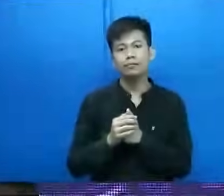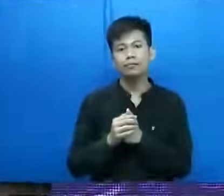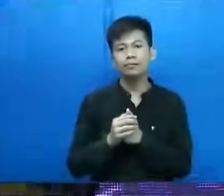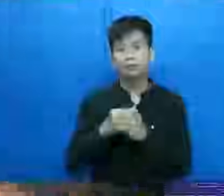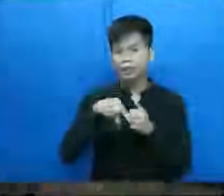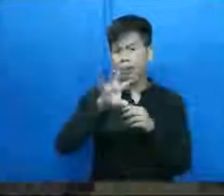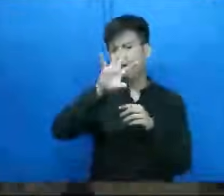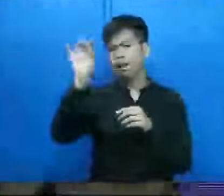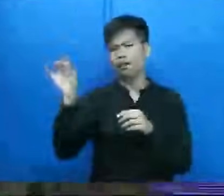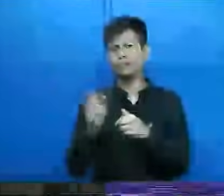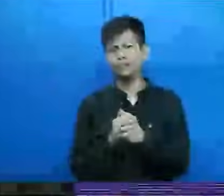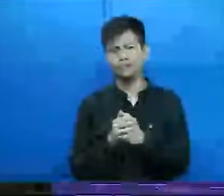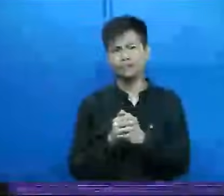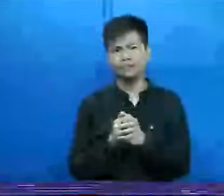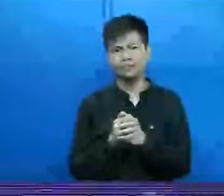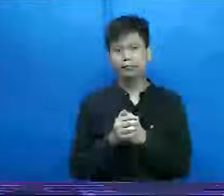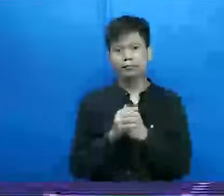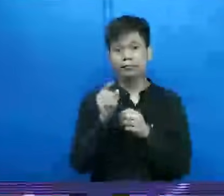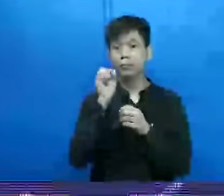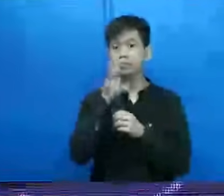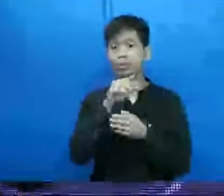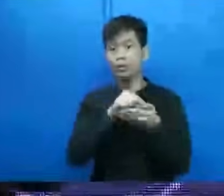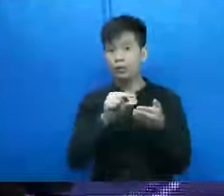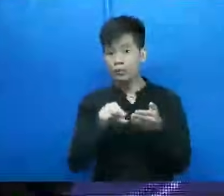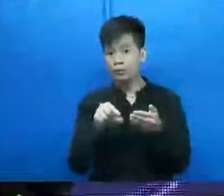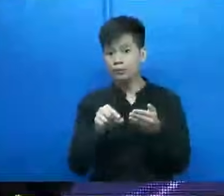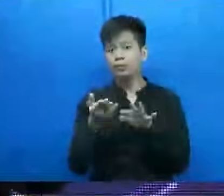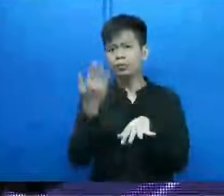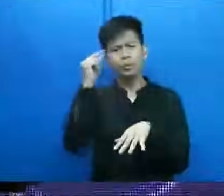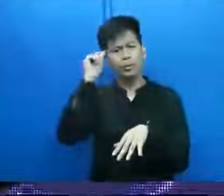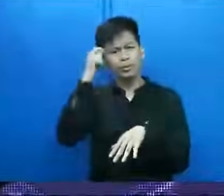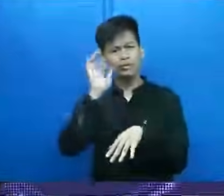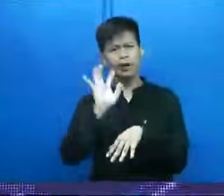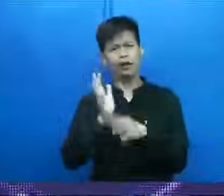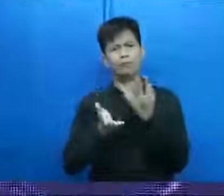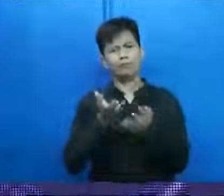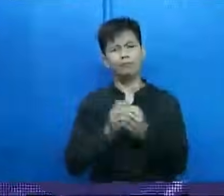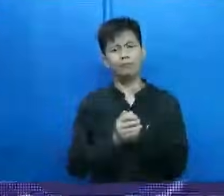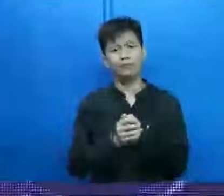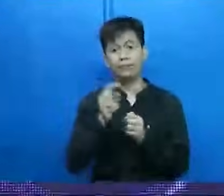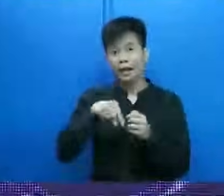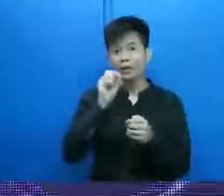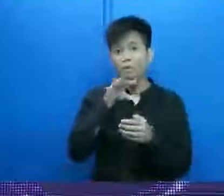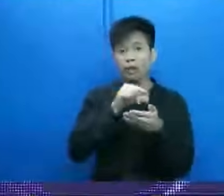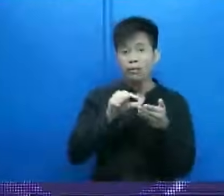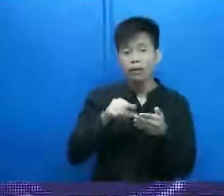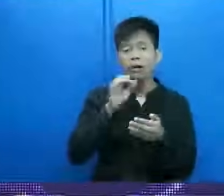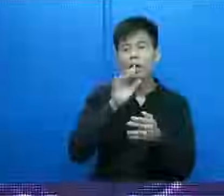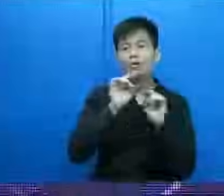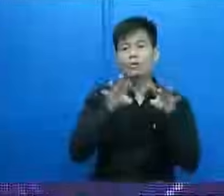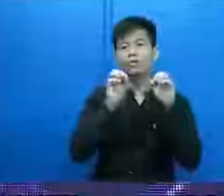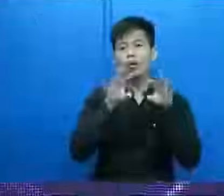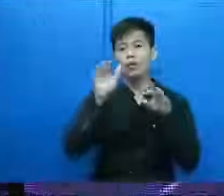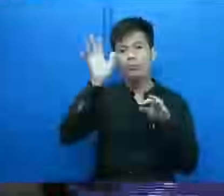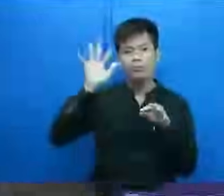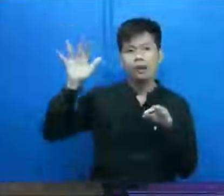Sekarang lain. Begitu disebut nama mereka, dulu mungkin tidak ingat. Sekarang kalau disebut nama mereka, Masya Allah yang terbayang, ini si